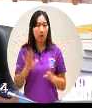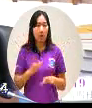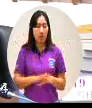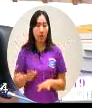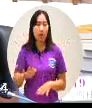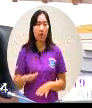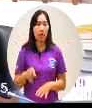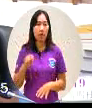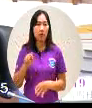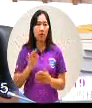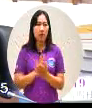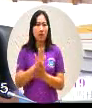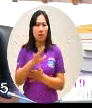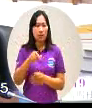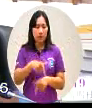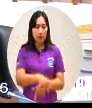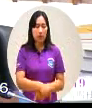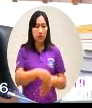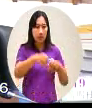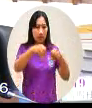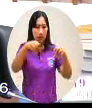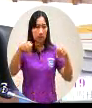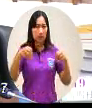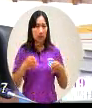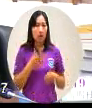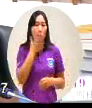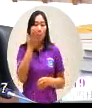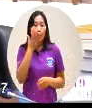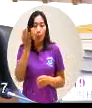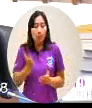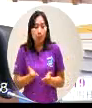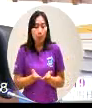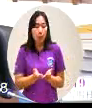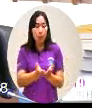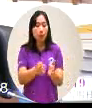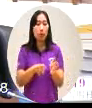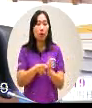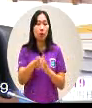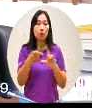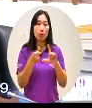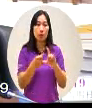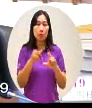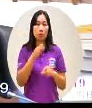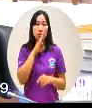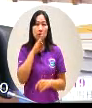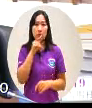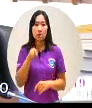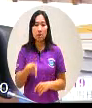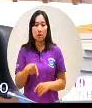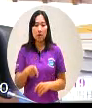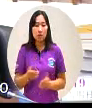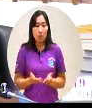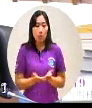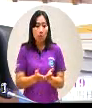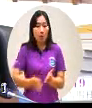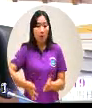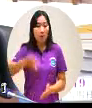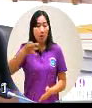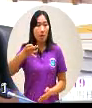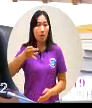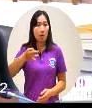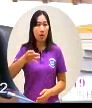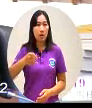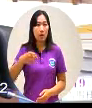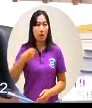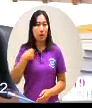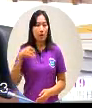哦，因为未来咱南市要油田专区哦，一只油田过来的，咱的这个头家呐，落飞机哦，啊，要油田厂